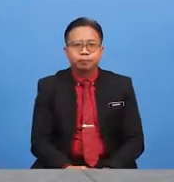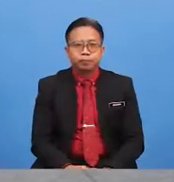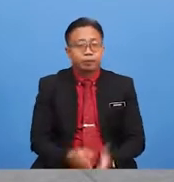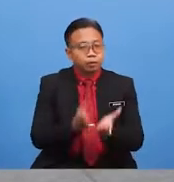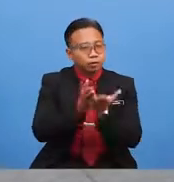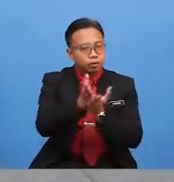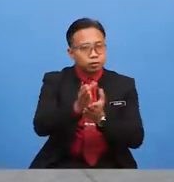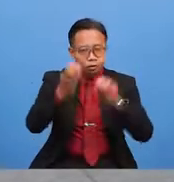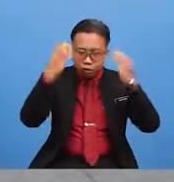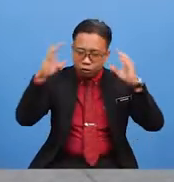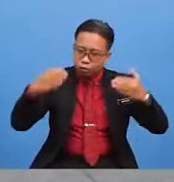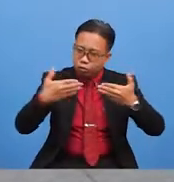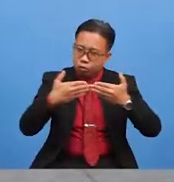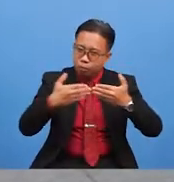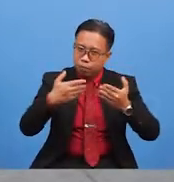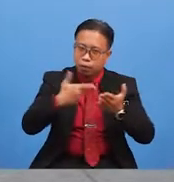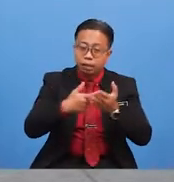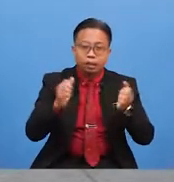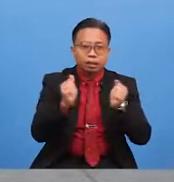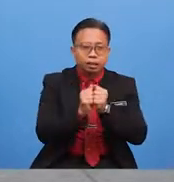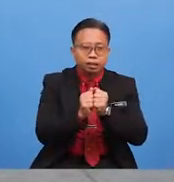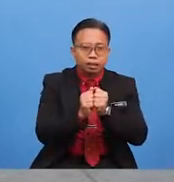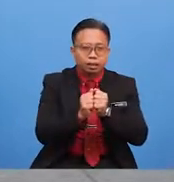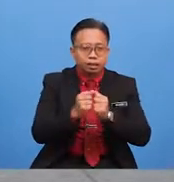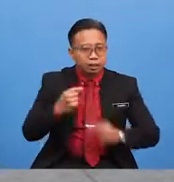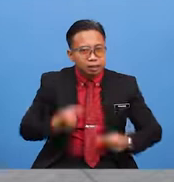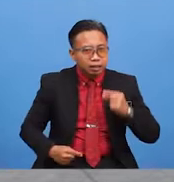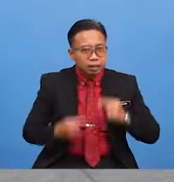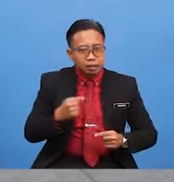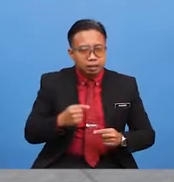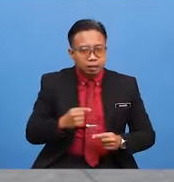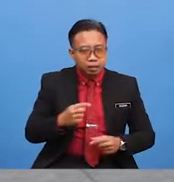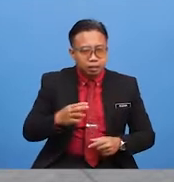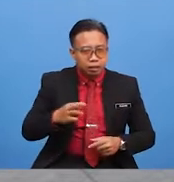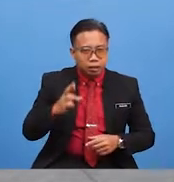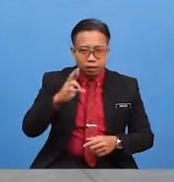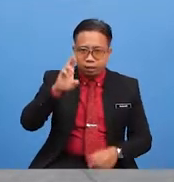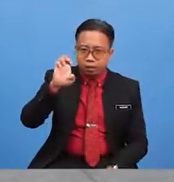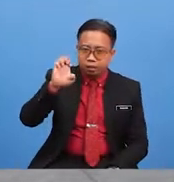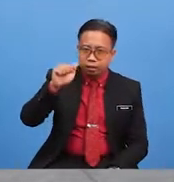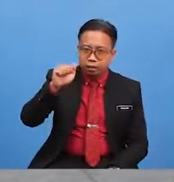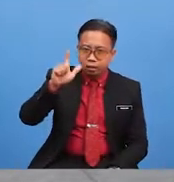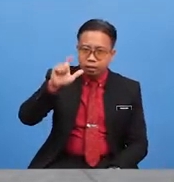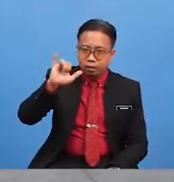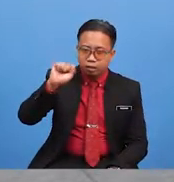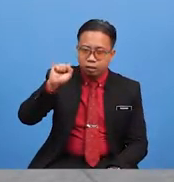Seterusnya, cikgu sambung lagi dengan aliran dan gaya realism.